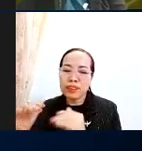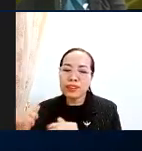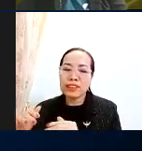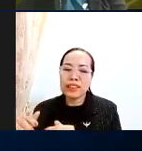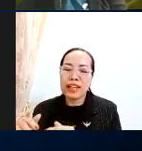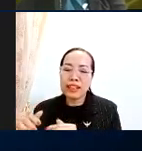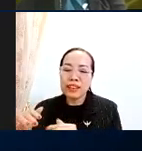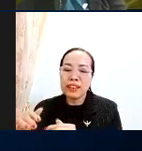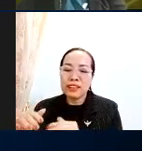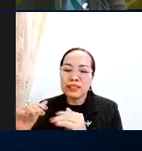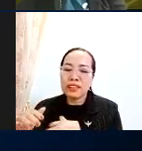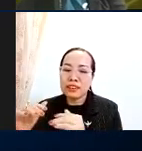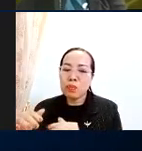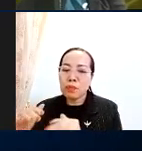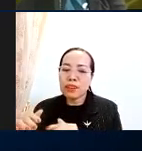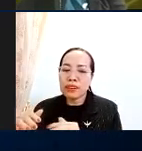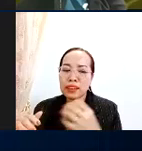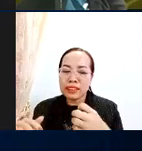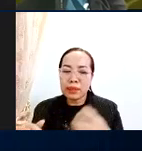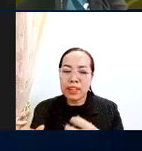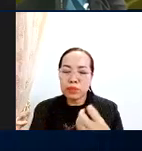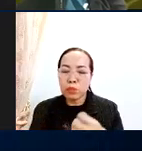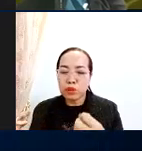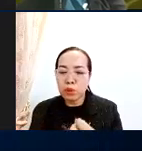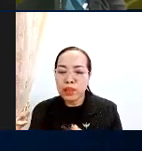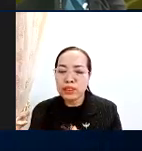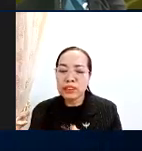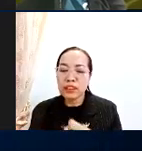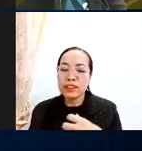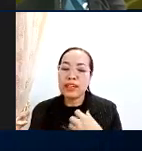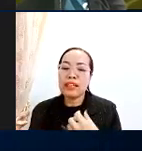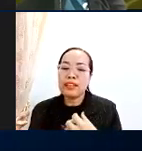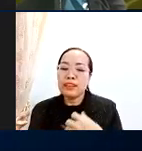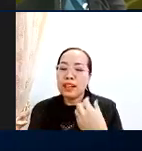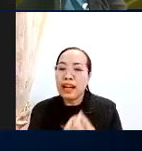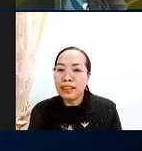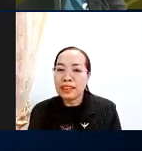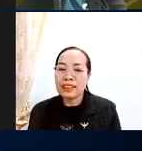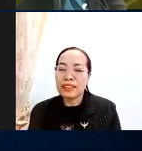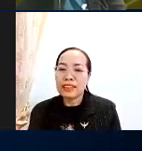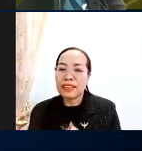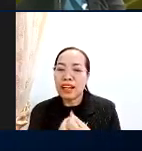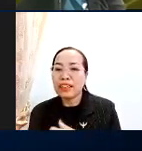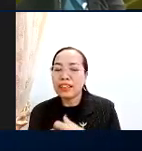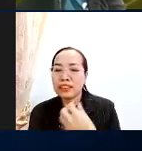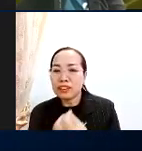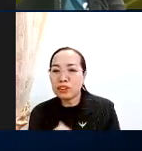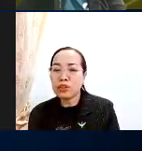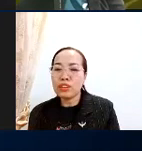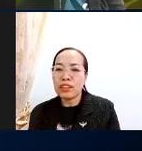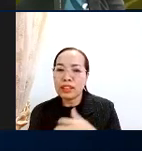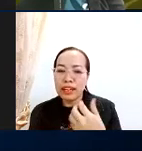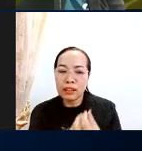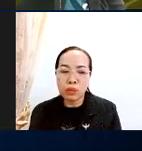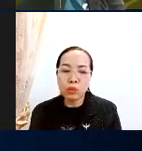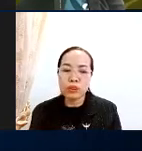pro dương tơi ca thua mất dương à chi và cam chùm nuôi tô mi dương tơi ca ăn nát ở tệ chôn